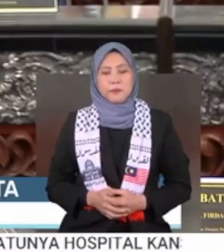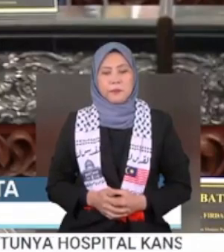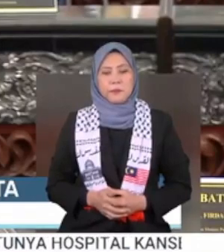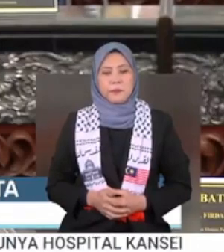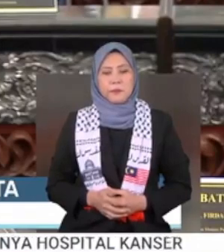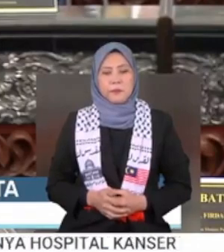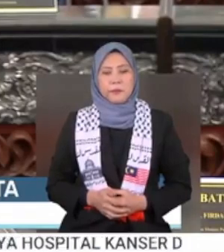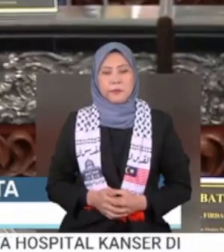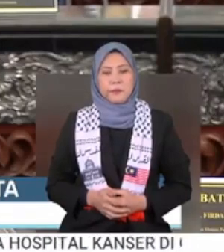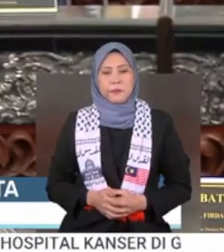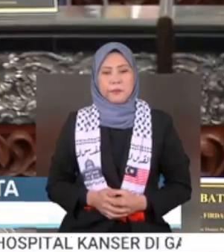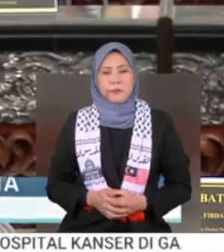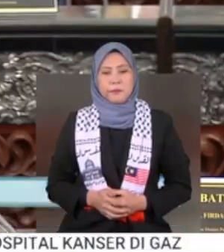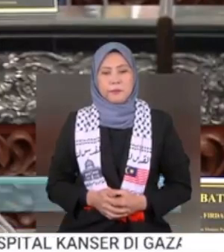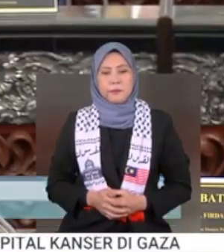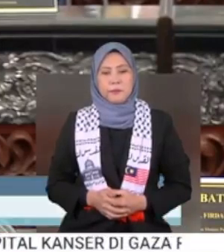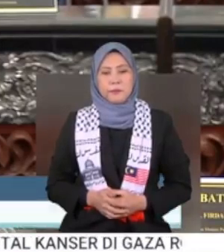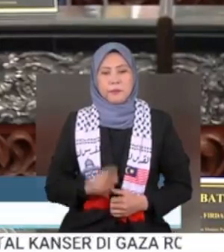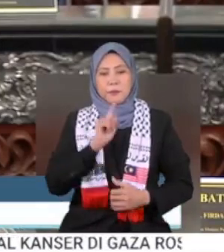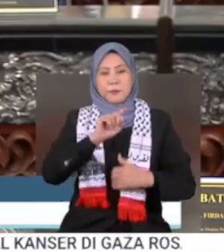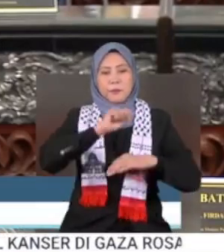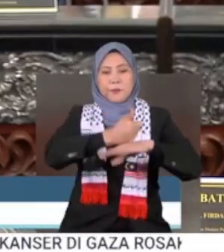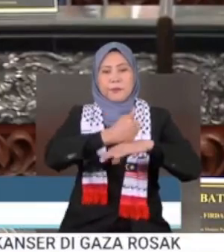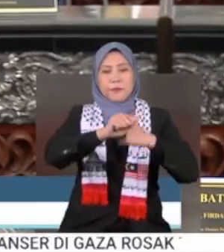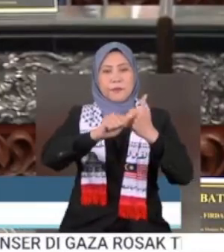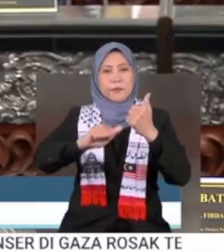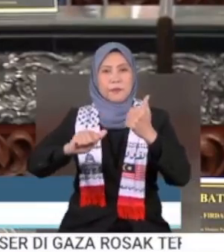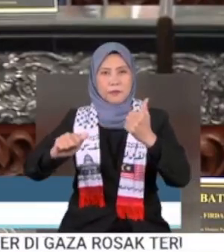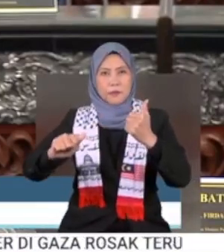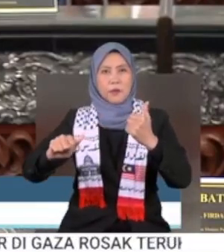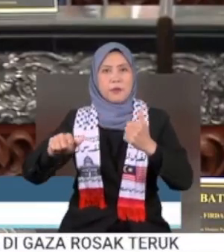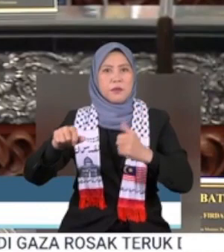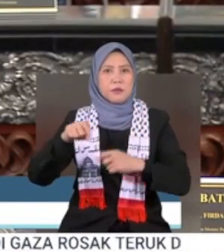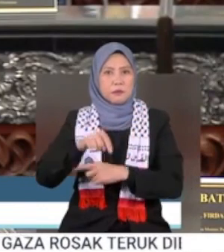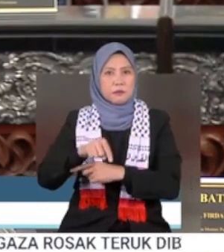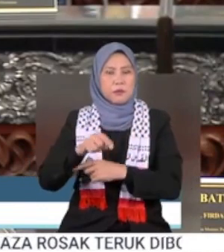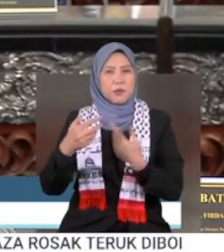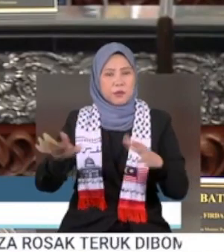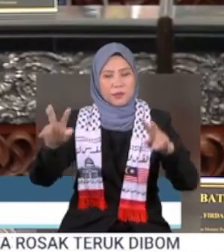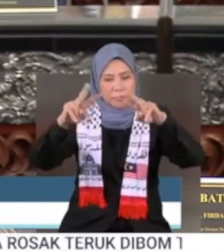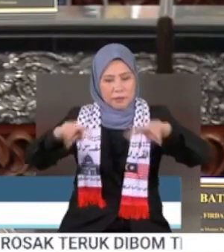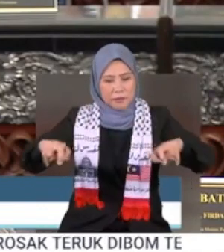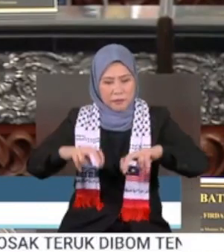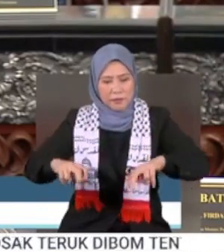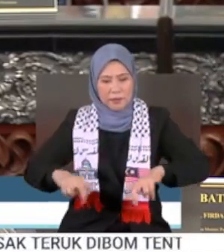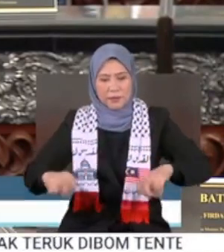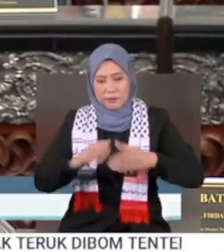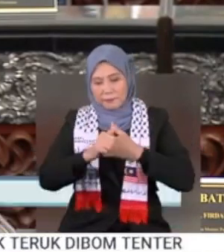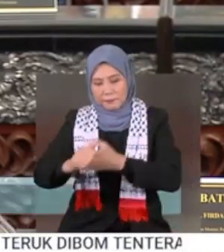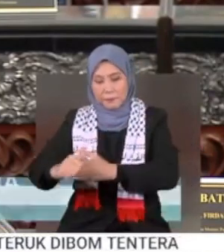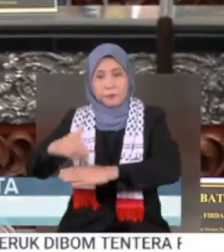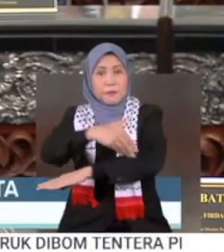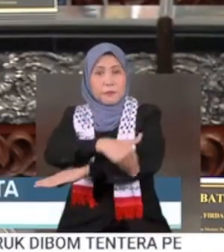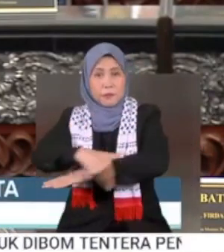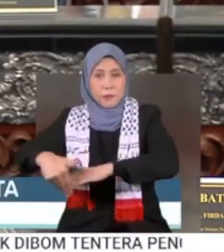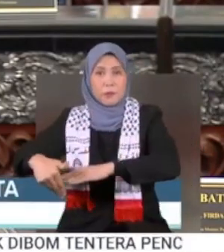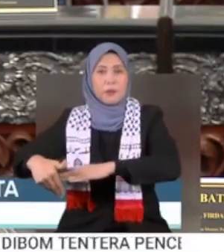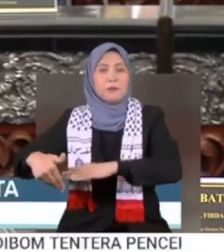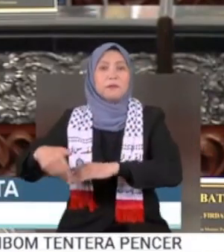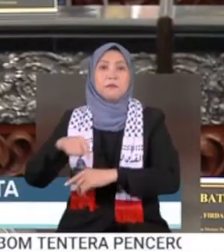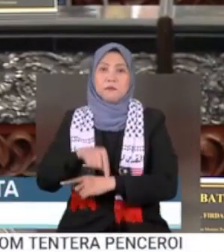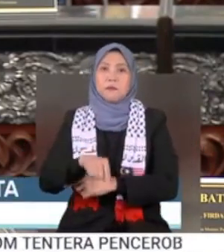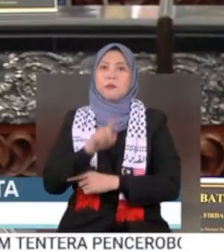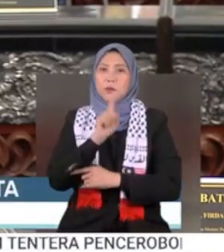konsert memang jawatankuasa Puspa telahlah meneliti garis panduan kita a